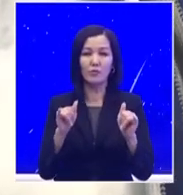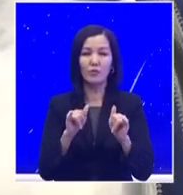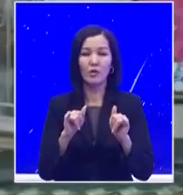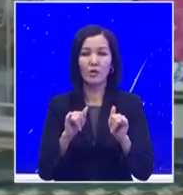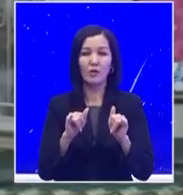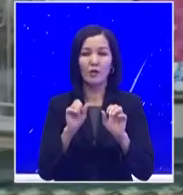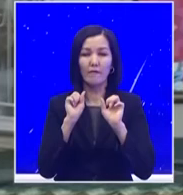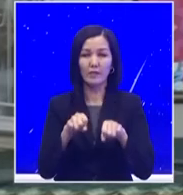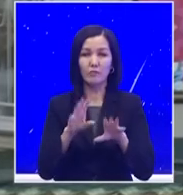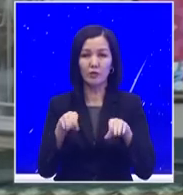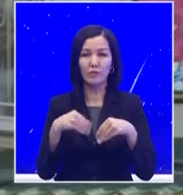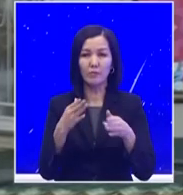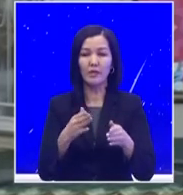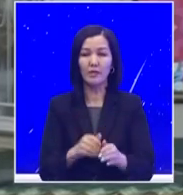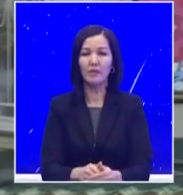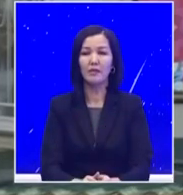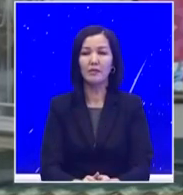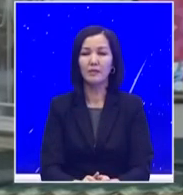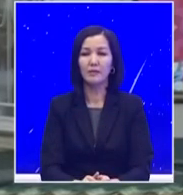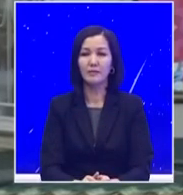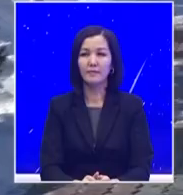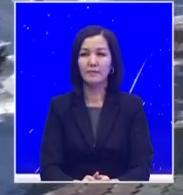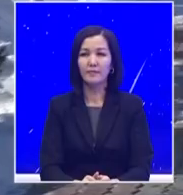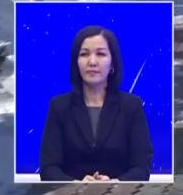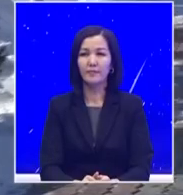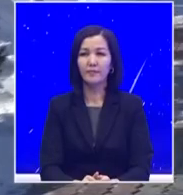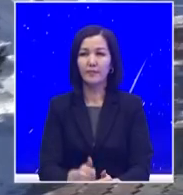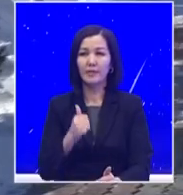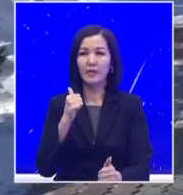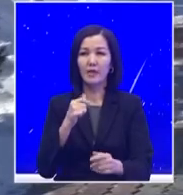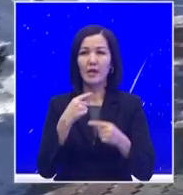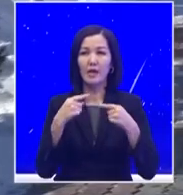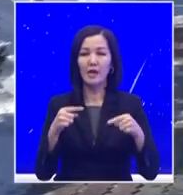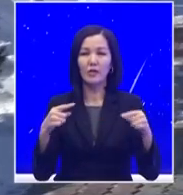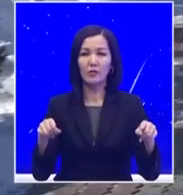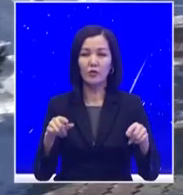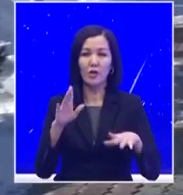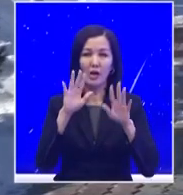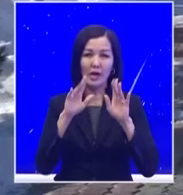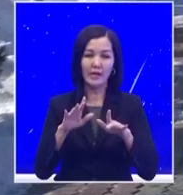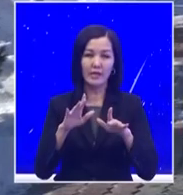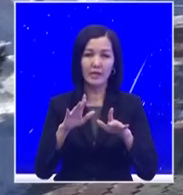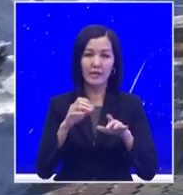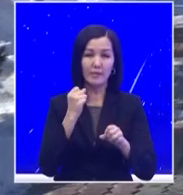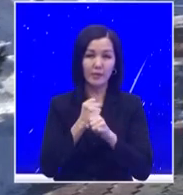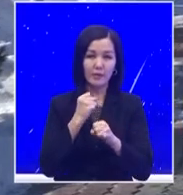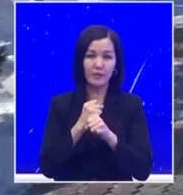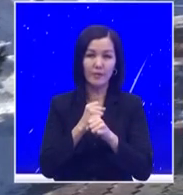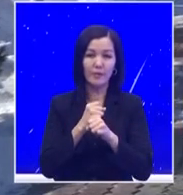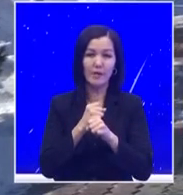мүмкіндік береді, дейді мектепке дейінгі мекеме меңгерушісі. Әртүрлі пішіндерде немесе әртүрлі